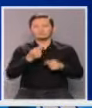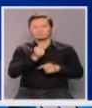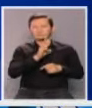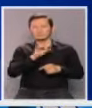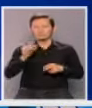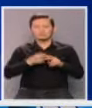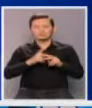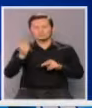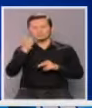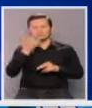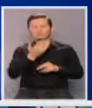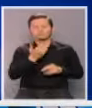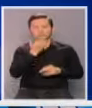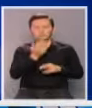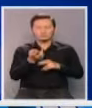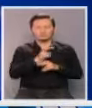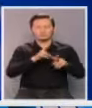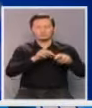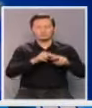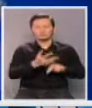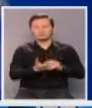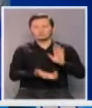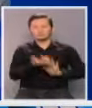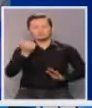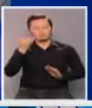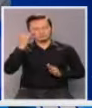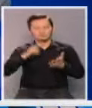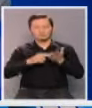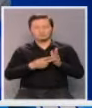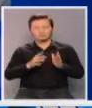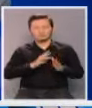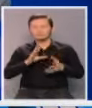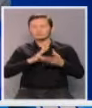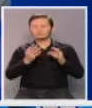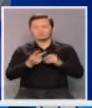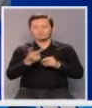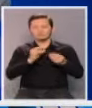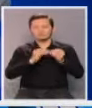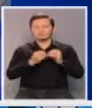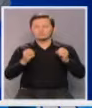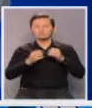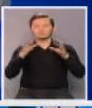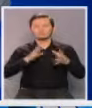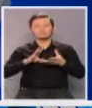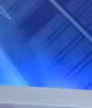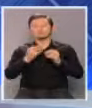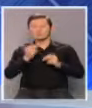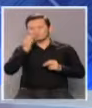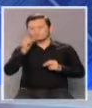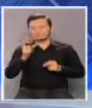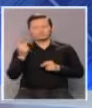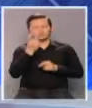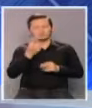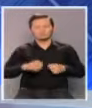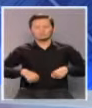үшін қожайын жалға алушыдан жеке бас куәлігін кепіл ретінде қалдыруды талап еткен. Екі тарап арасында кикілжің пайда болып, салдарынан ер адам оны